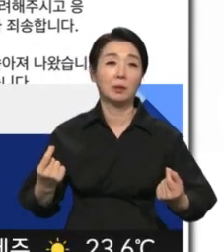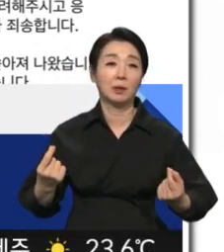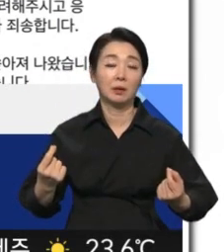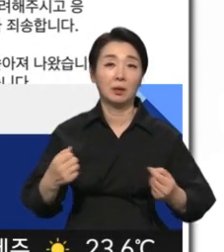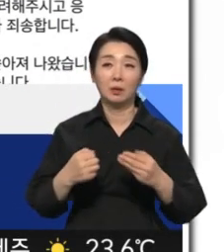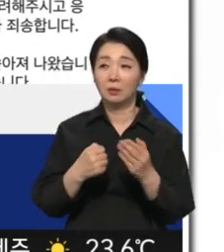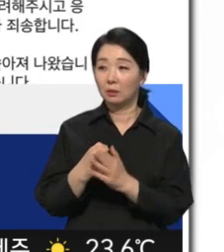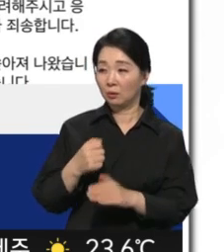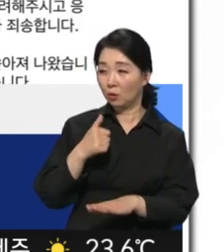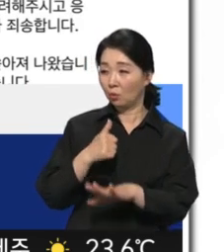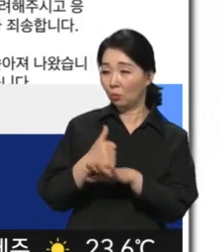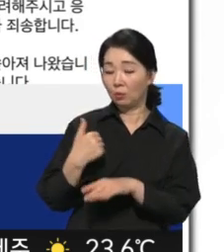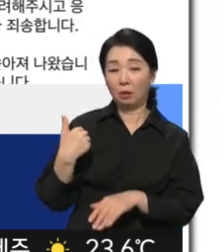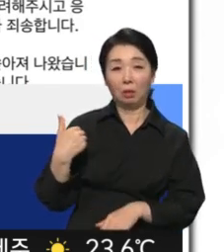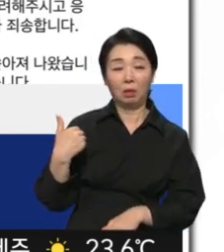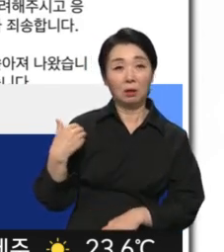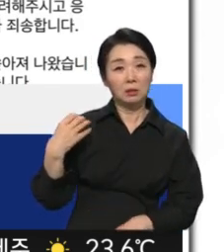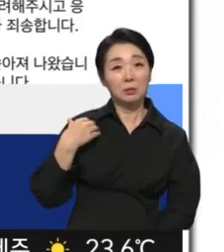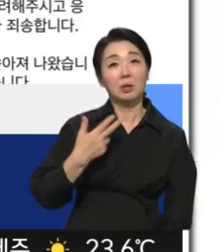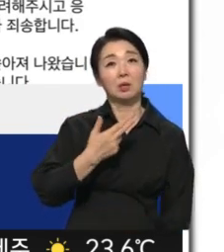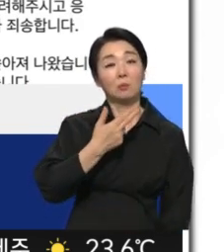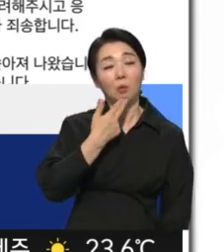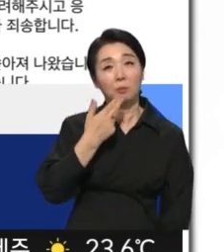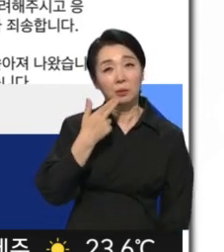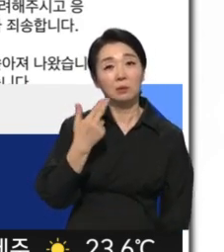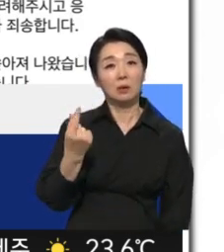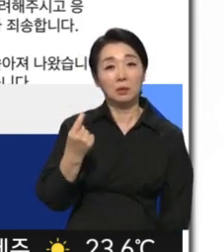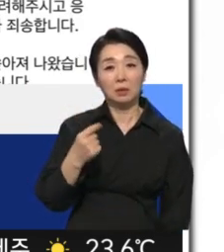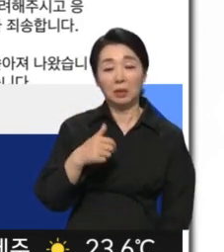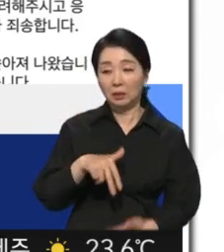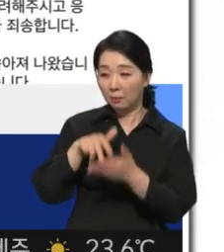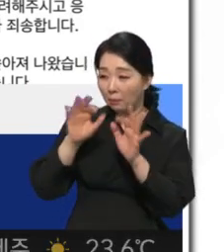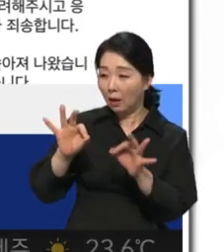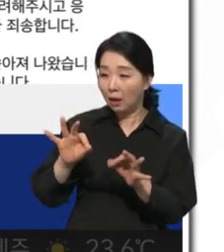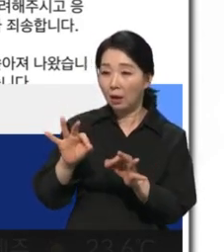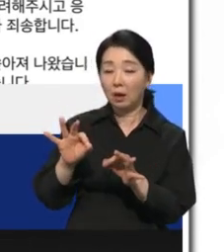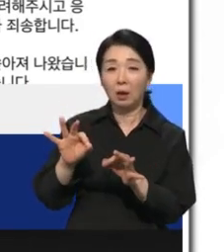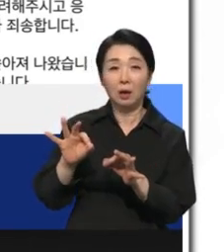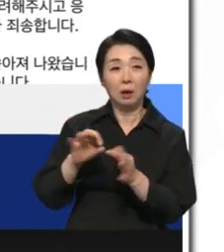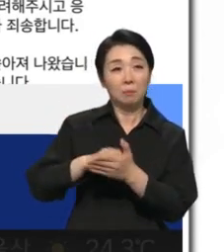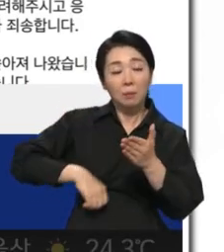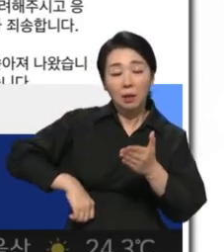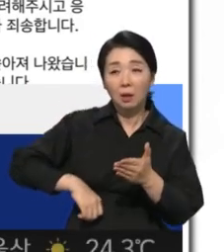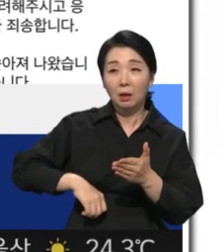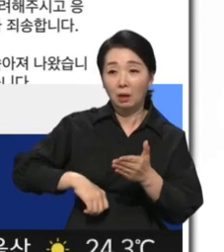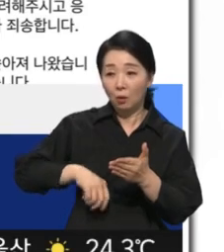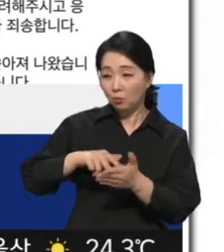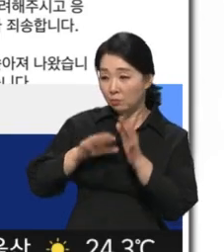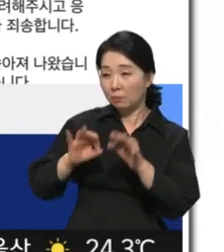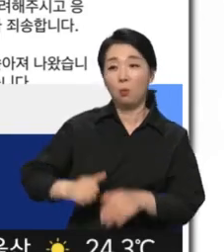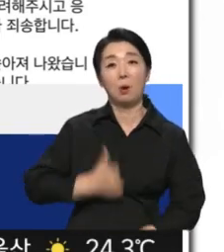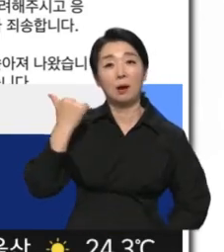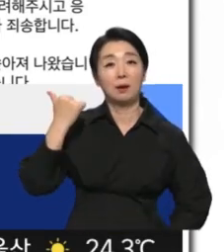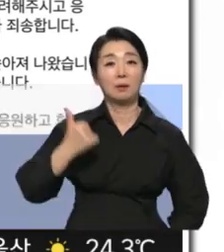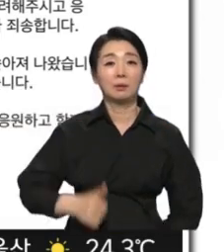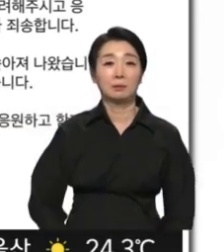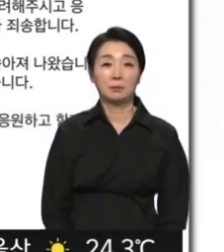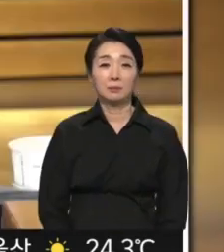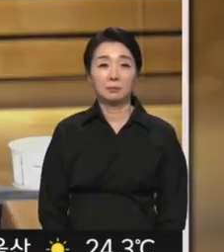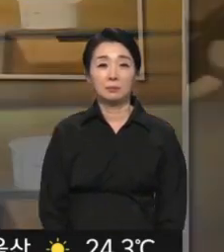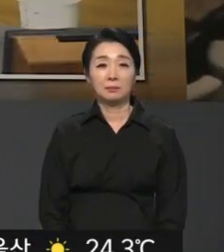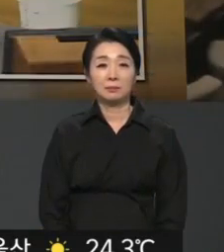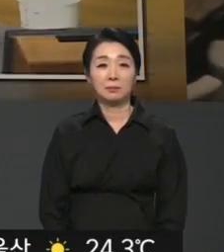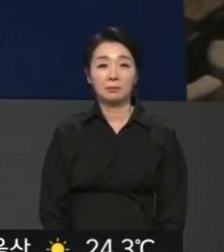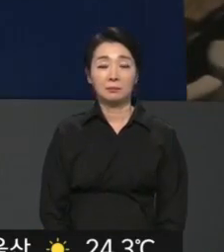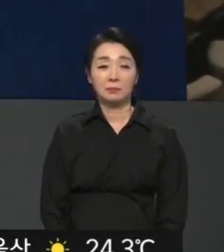매우 무책임한 탈당이라고 생각하고 매우 화가 나는 조치를 본인이 취했다고 생각합니다. 엄청 화나 있습니다, 저는.